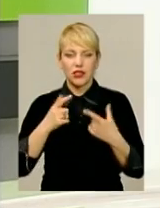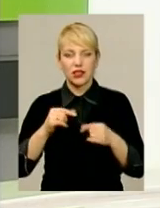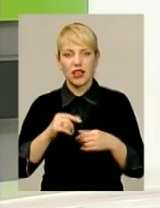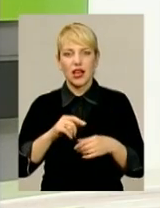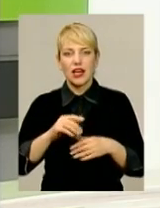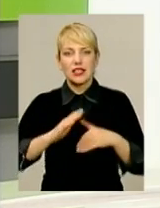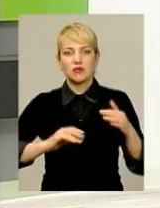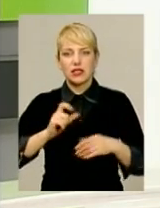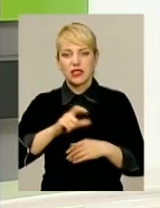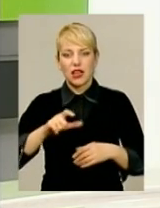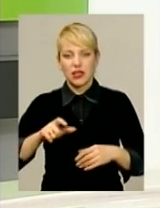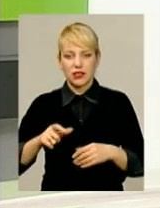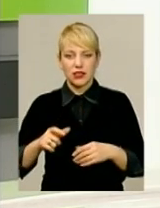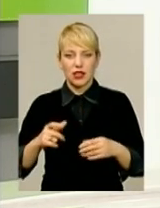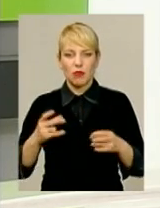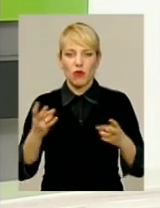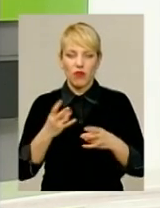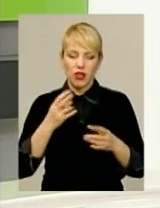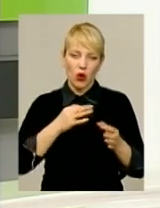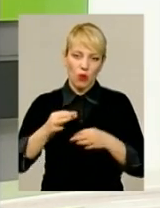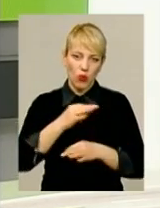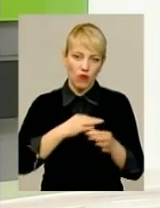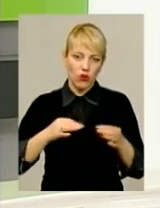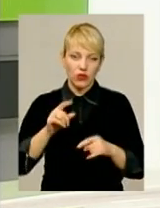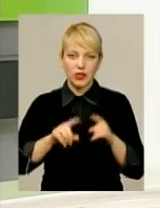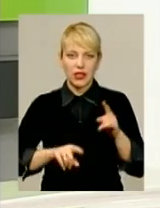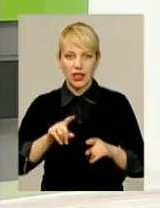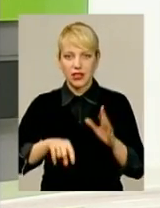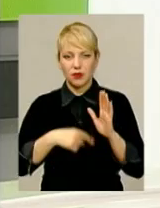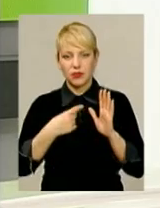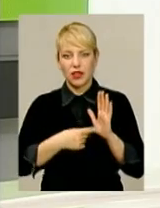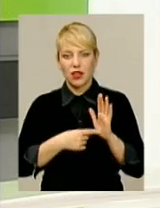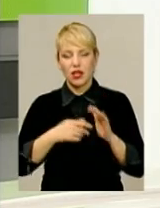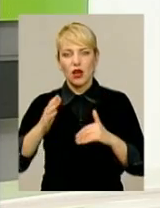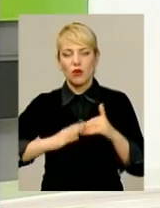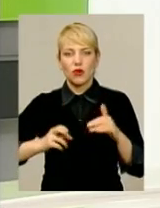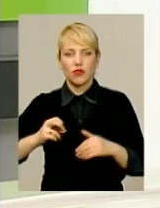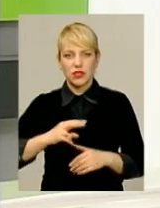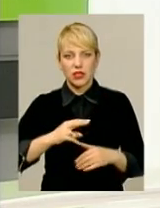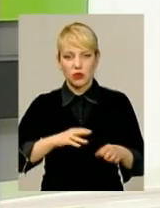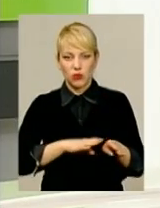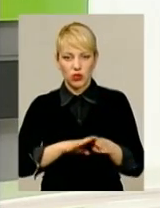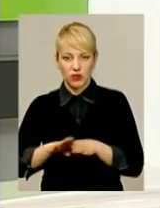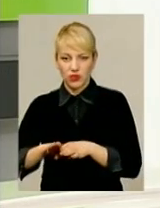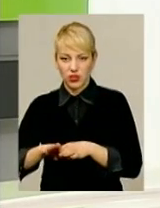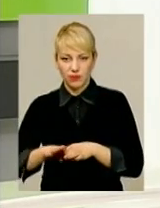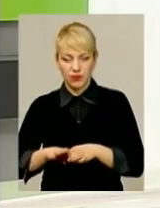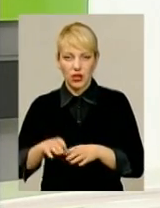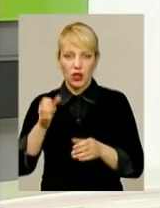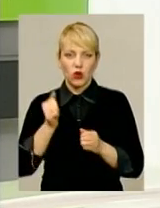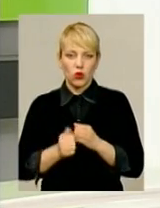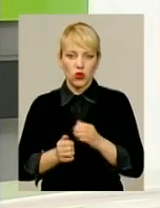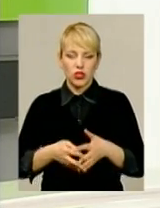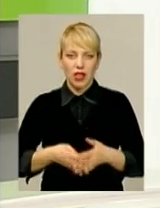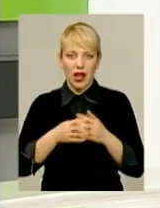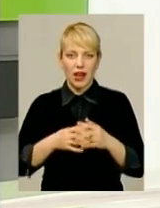спеціалісти мають обговорювати деякі питання на професійному рівні. Кожен там архітектор